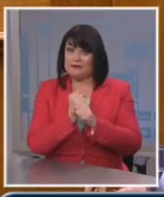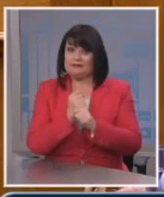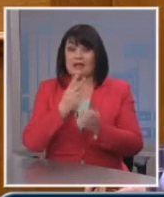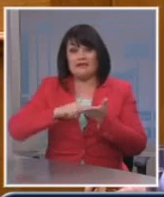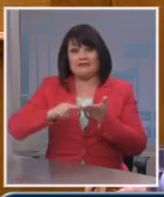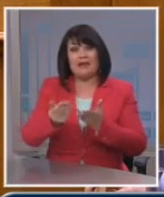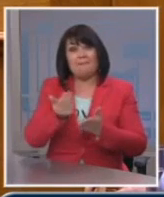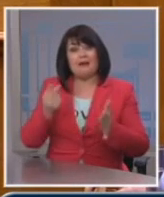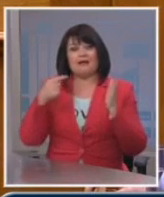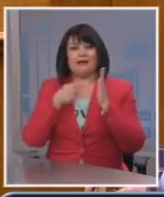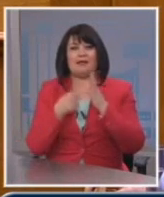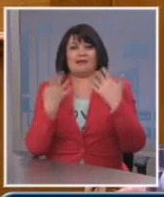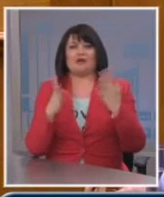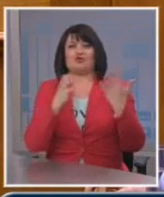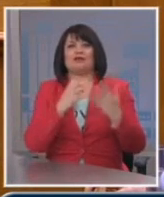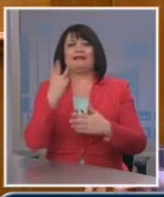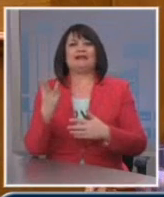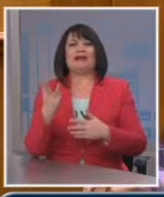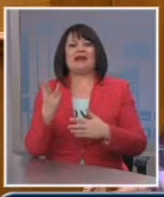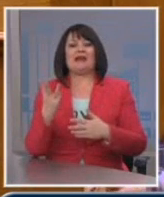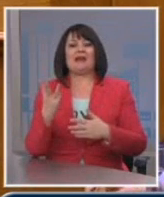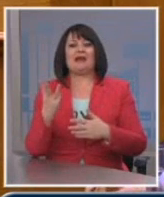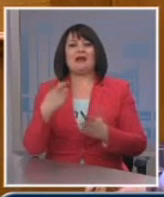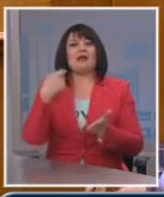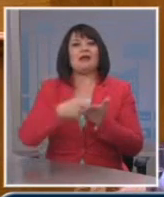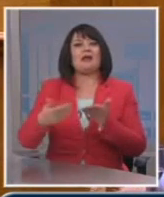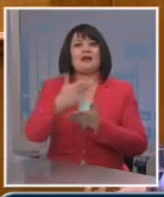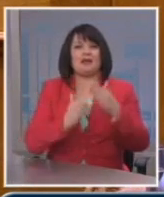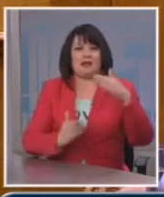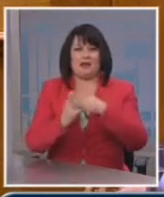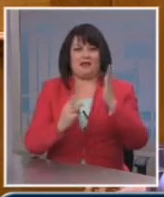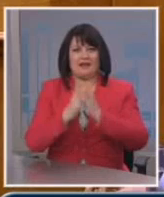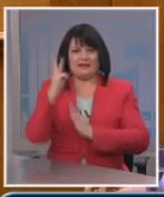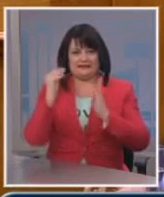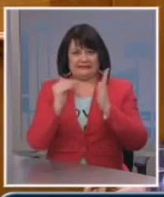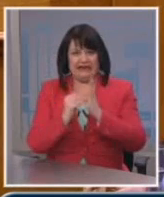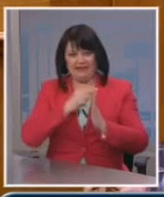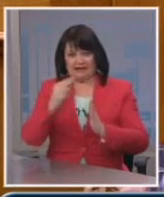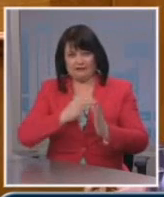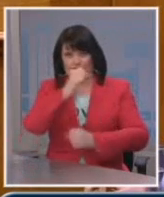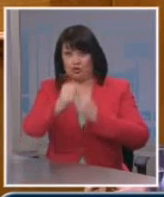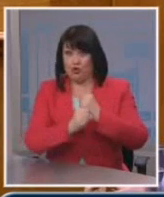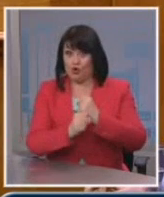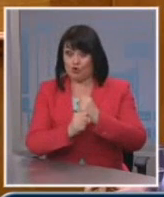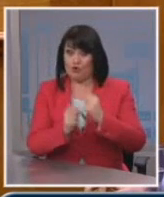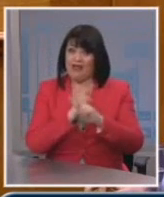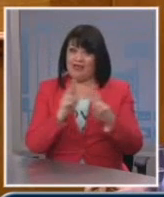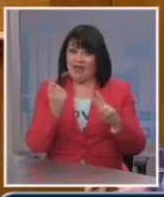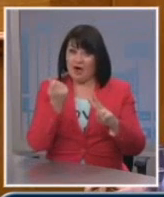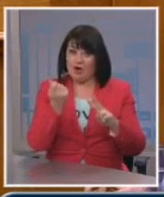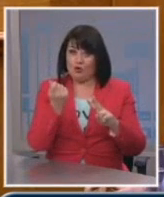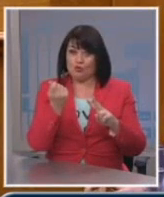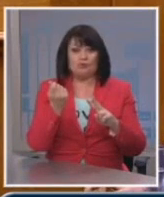ασφαλίστηκαν πριν το 1993 και έχουν καθαρό φορολογητέο εισόδημα μέχρι 13.000 το χρόνο, η